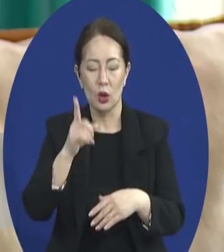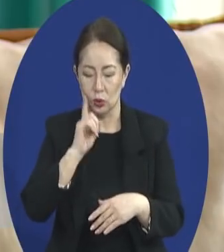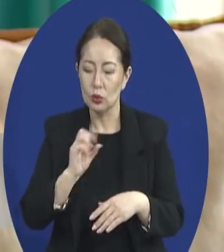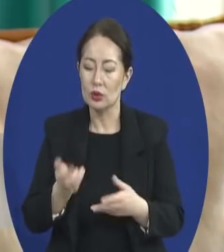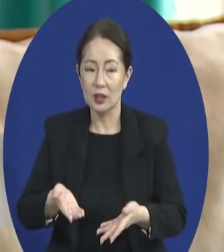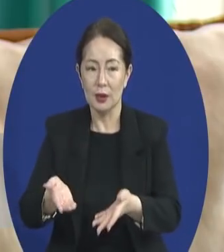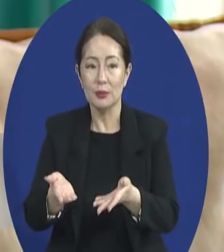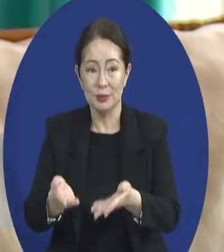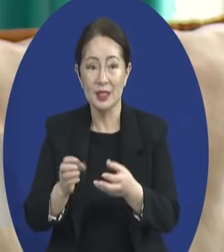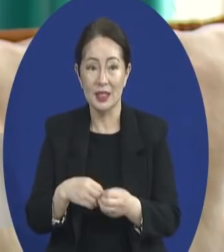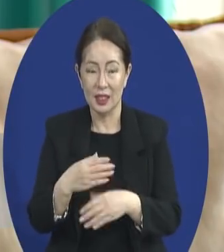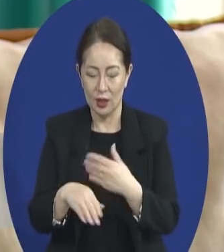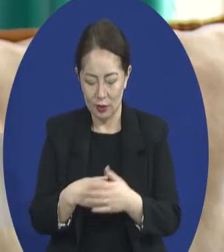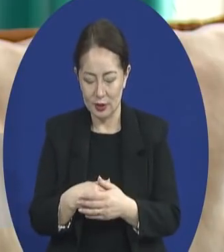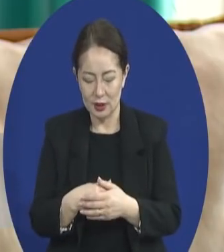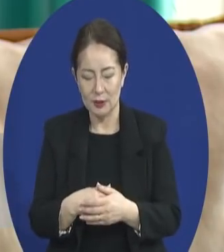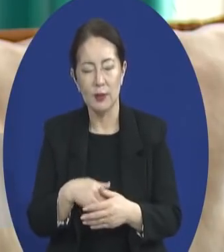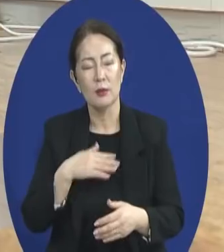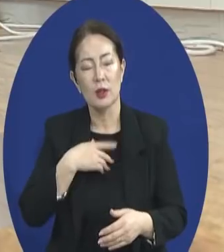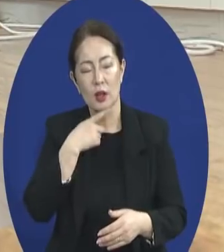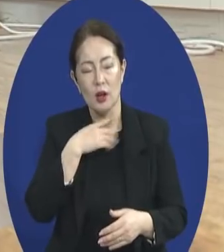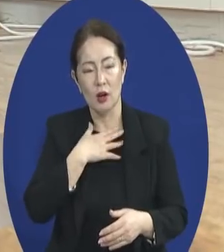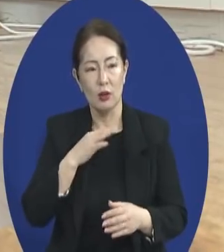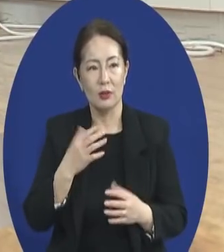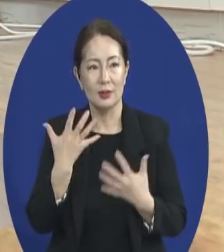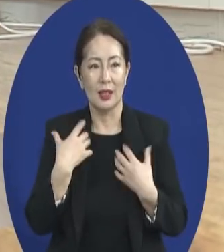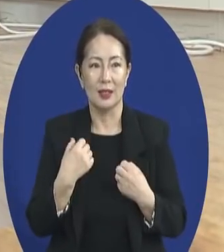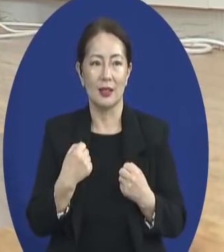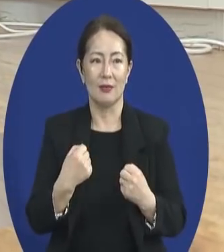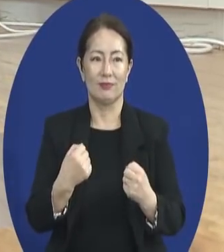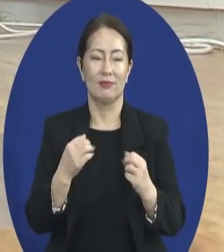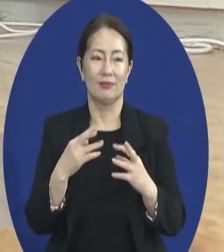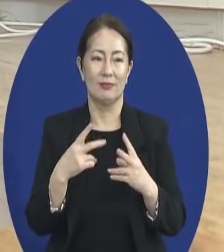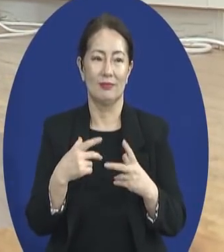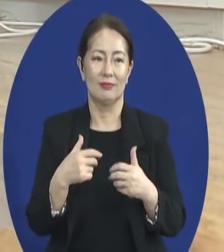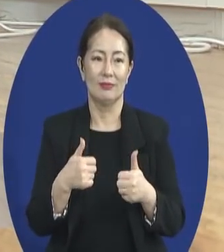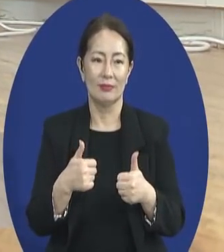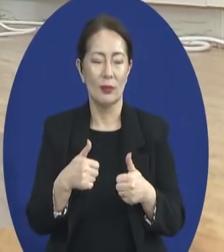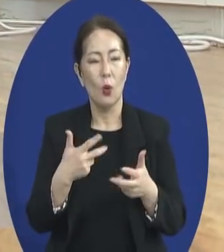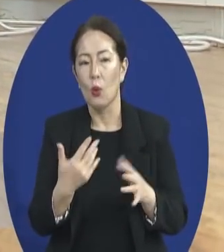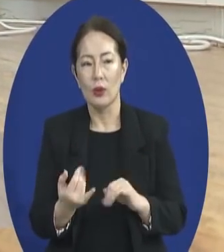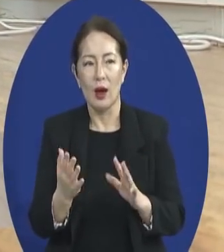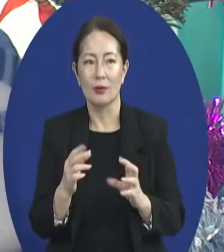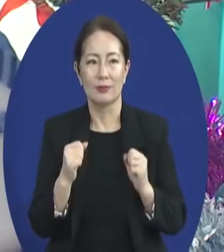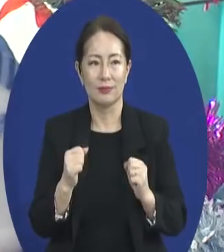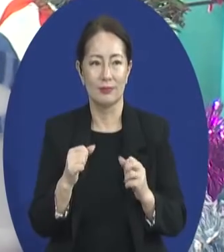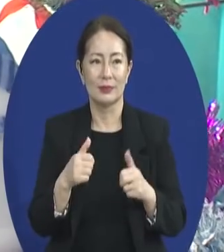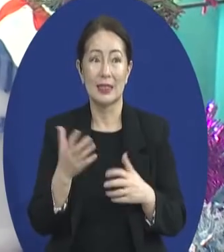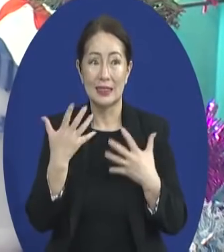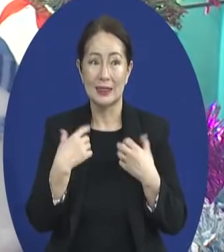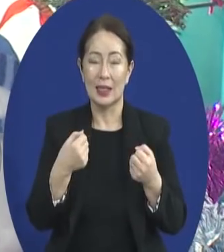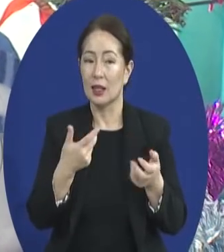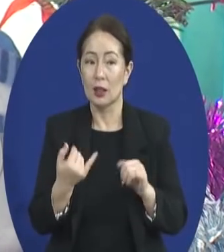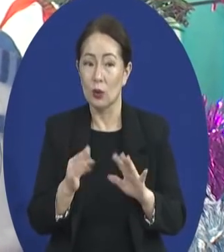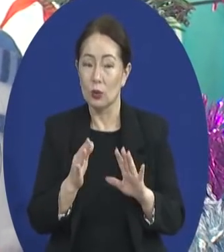нь хийлгээд ингээд байсан учраас миний охин дахлаа нь бас унахгүй ингээд дахлаа унахгүй байна гэдэг